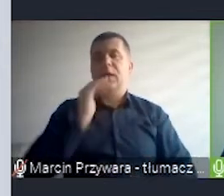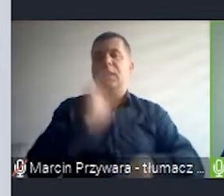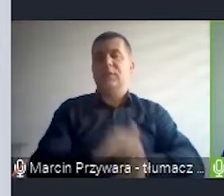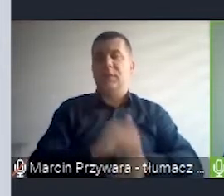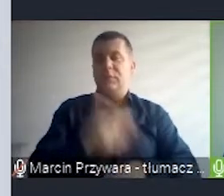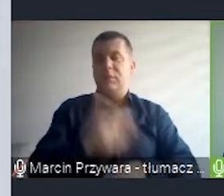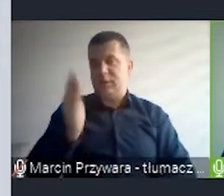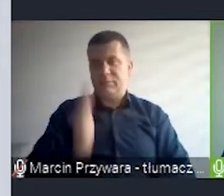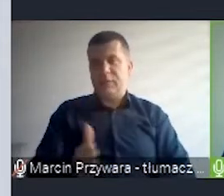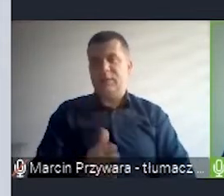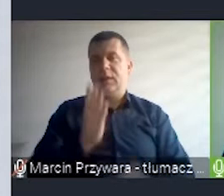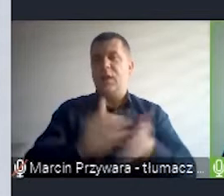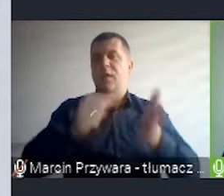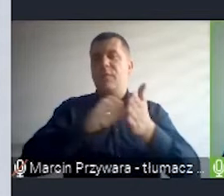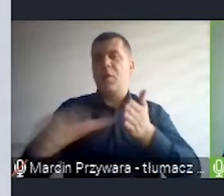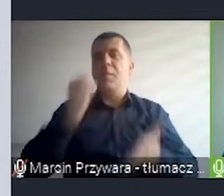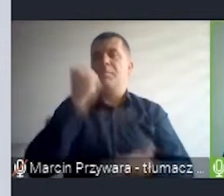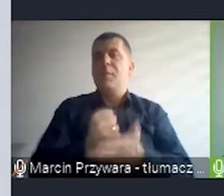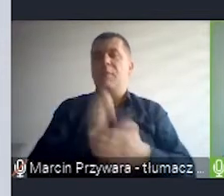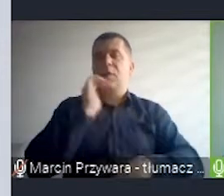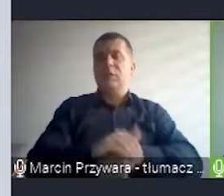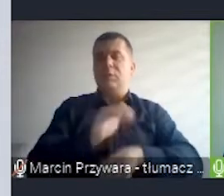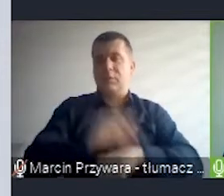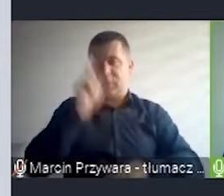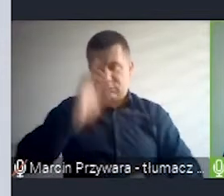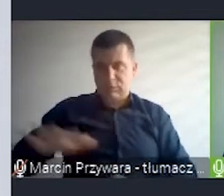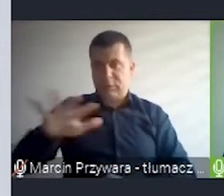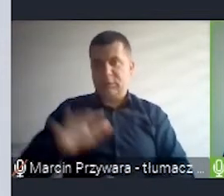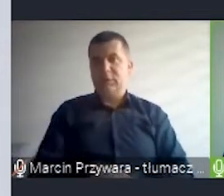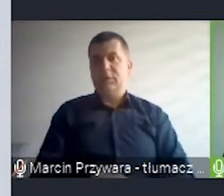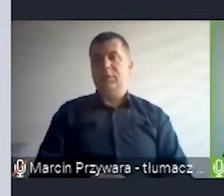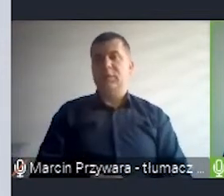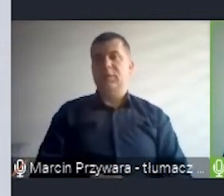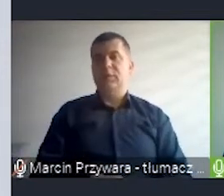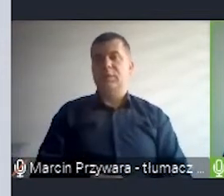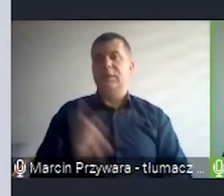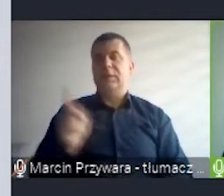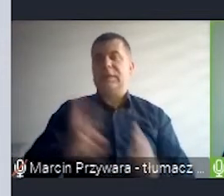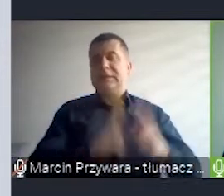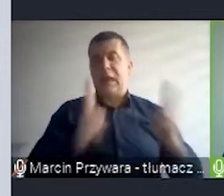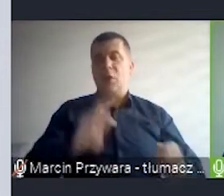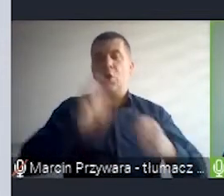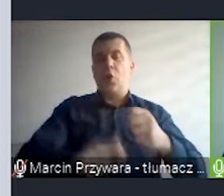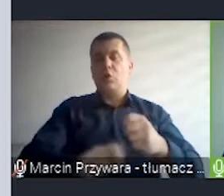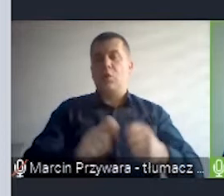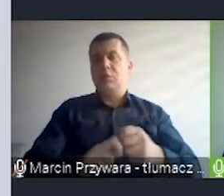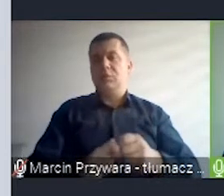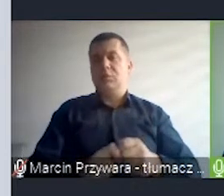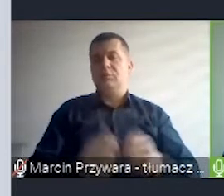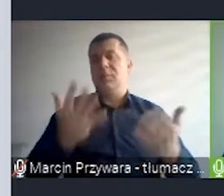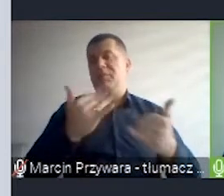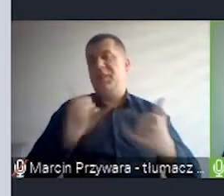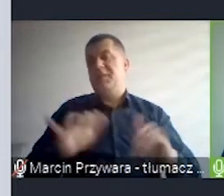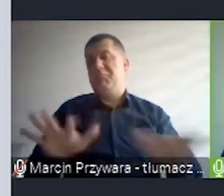zamówienia z wyjątkiem prawa zamówień publicznych, czyli ten zakres kontroli, środek ciężkości będzie gdzie